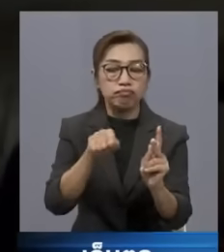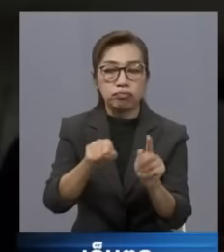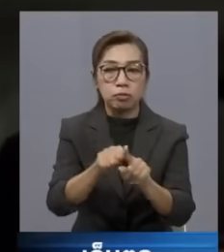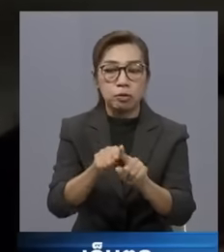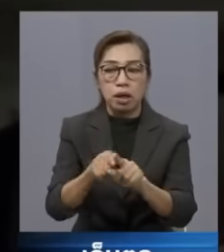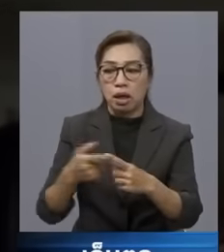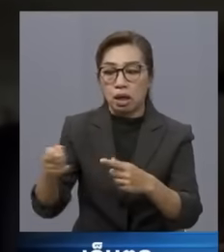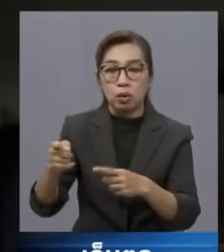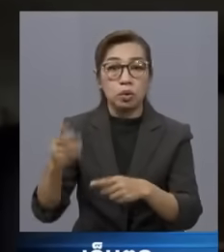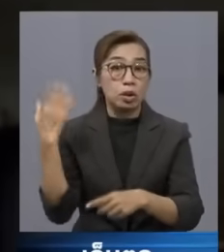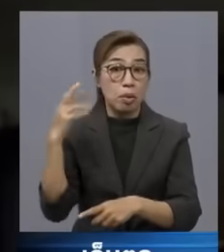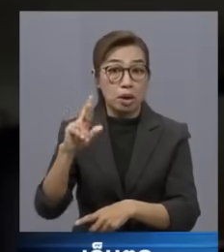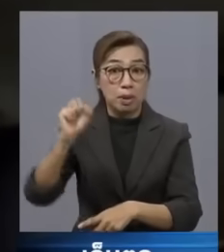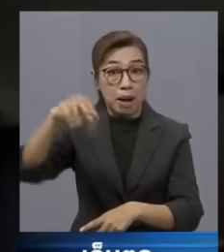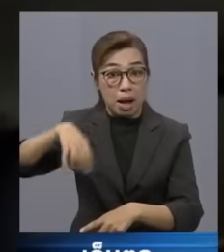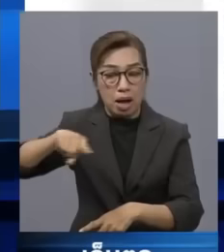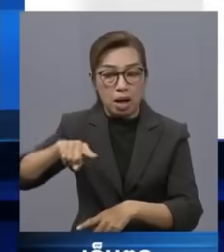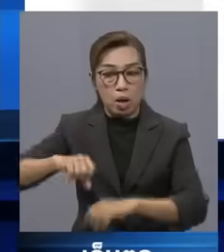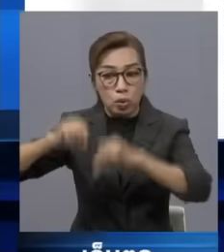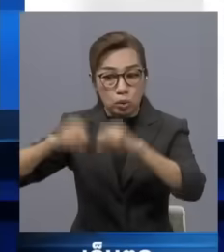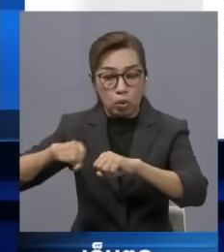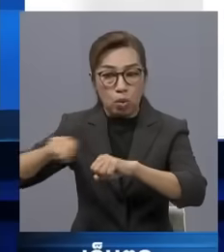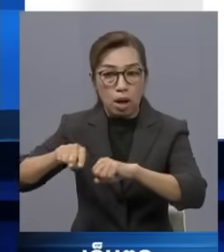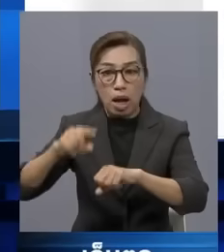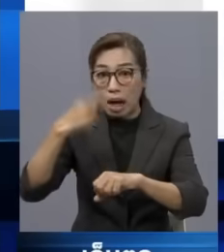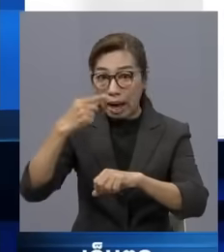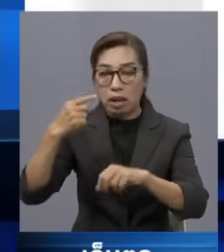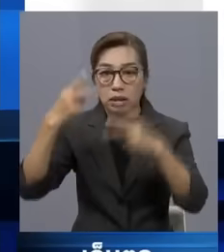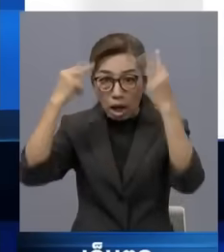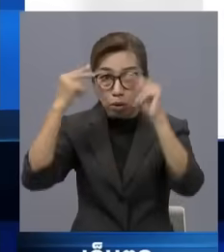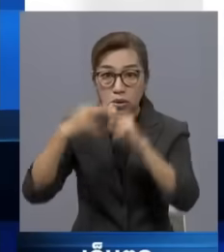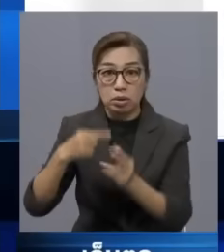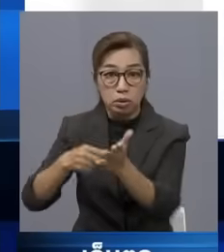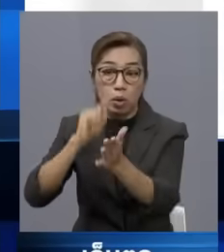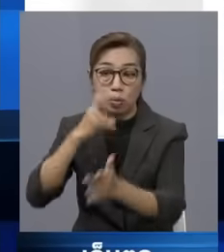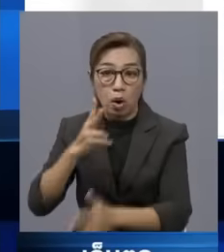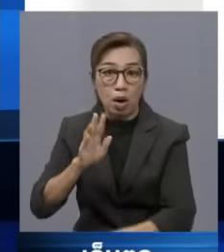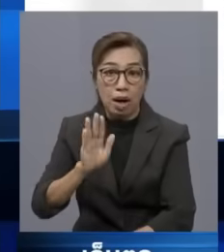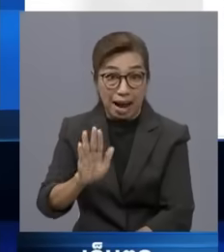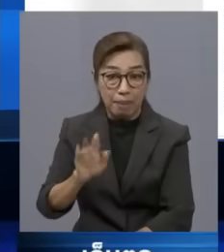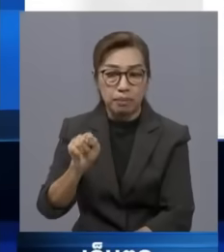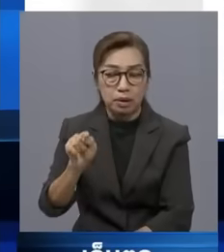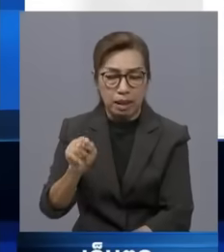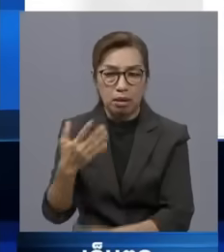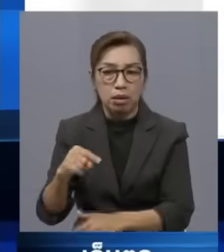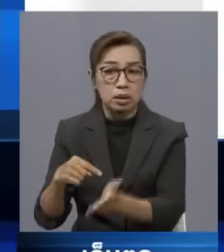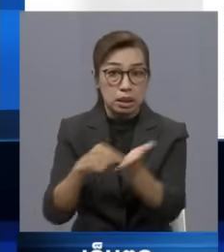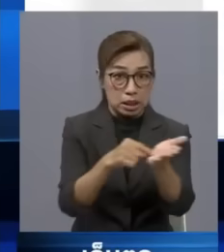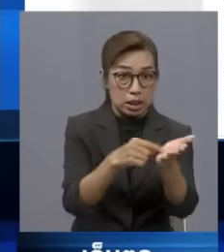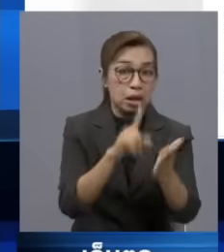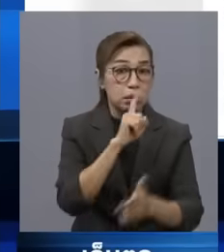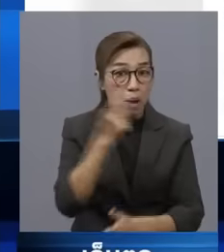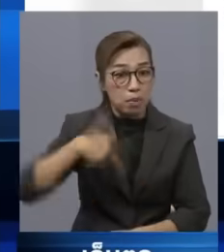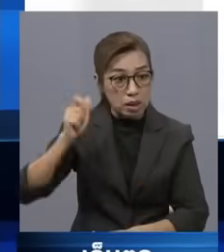กรณีที่รัฐสภามีมตินำเสนอชื่อบุคคลเป็นนายกซ้ำนะครับมองว่ามันเป็นปัญหาของทางสภาดังนั้นควรแก้กันที่